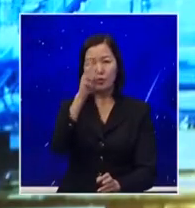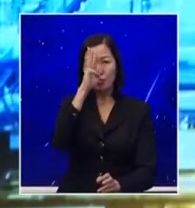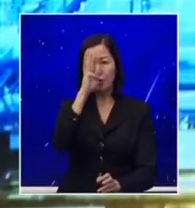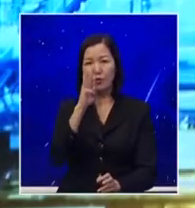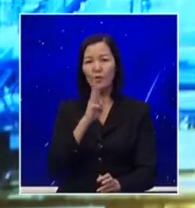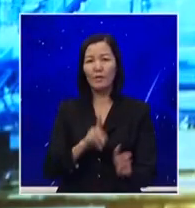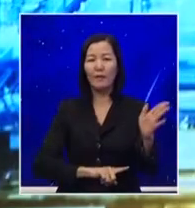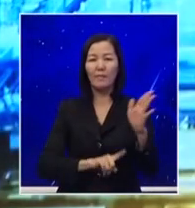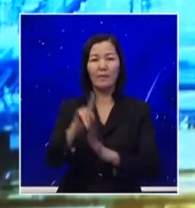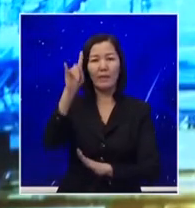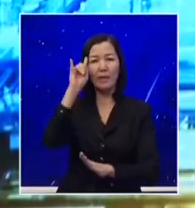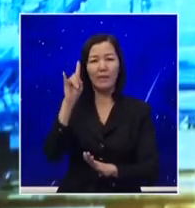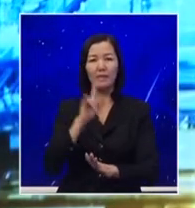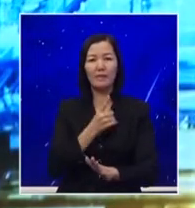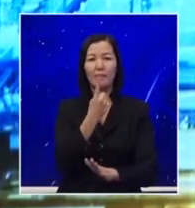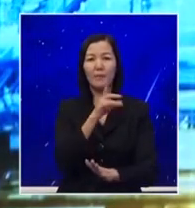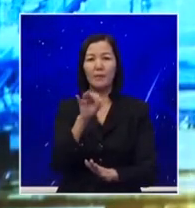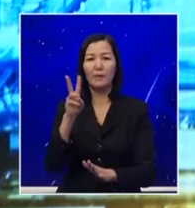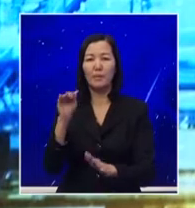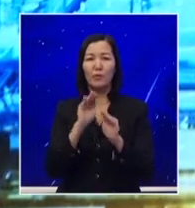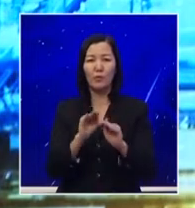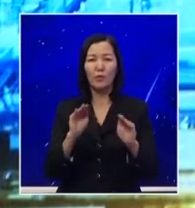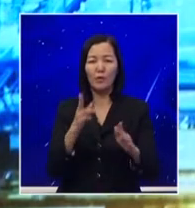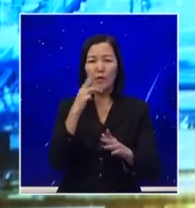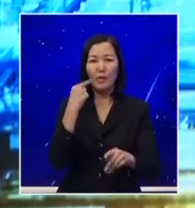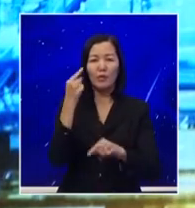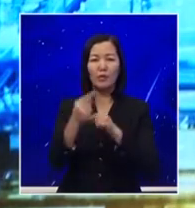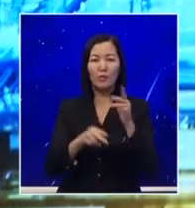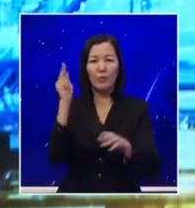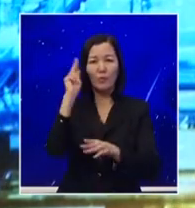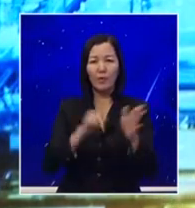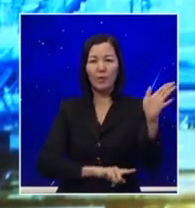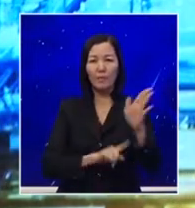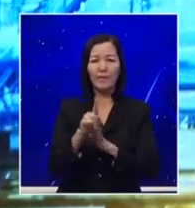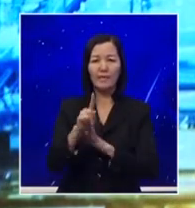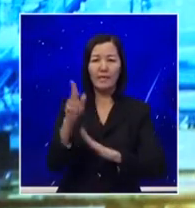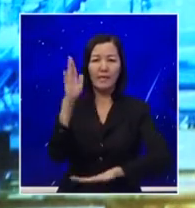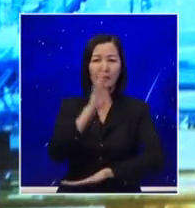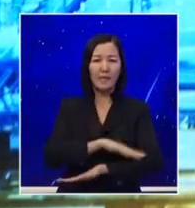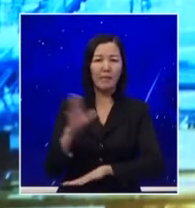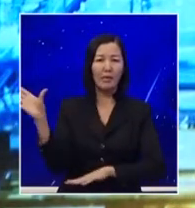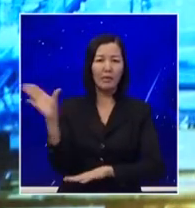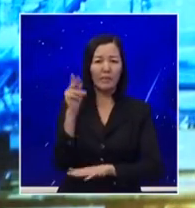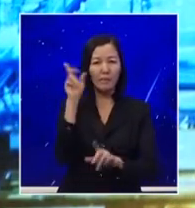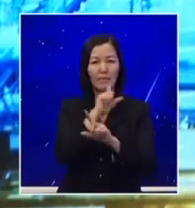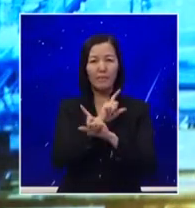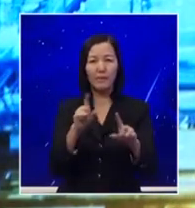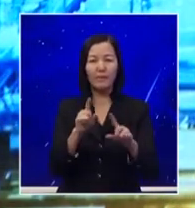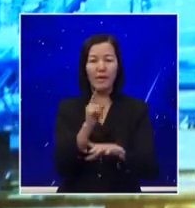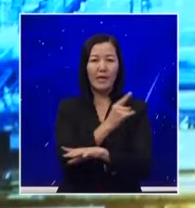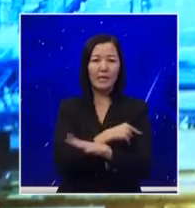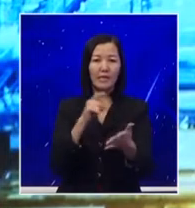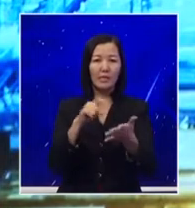3-90-дан бастап Қазақстанда 1 миллионнан астам оқушы дәстүрлі форматта оқи бастайды. Яғни сабақ жалпы білім беретін мектептерде